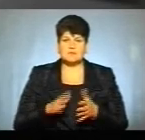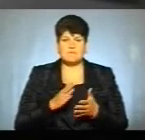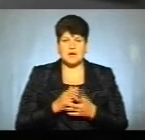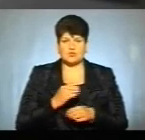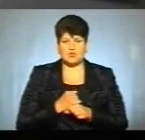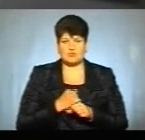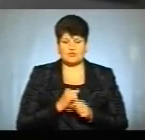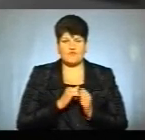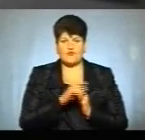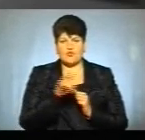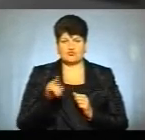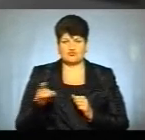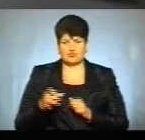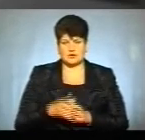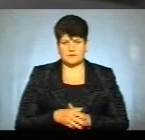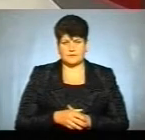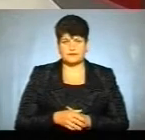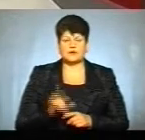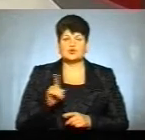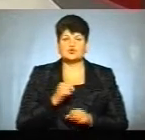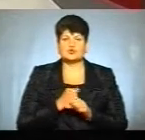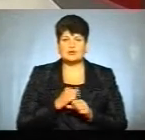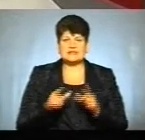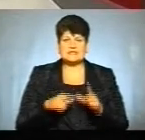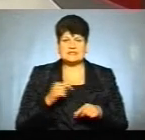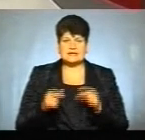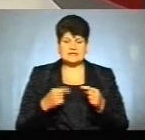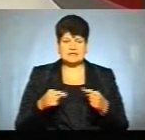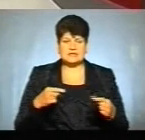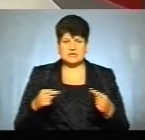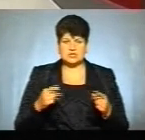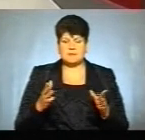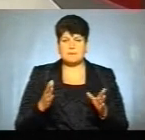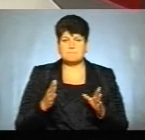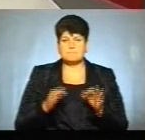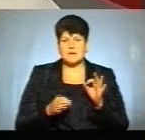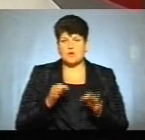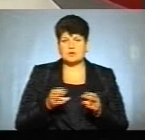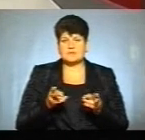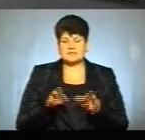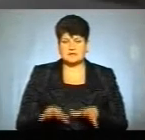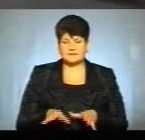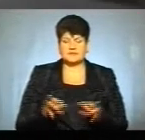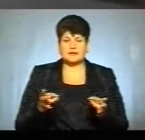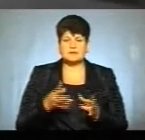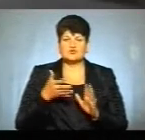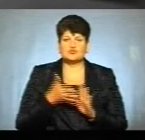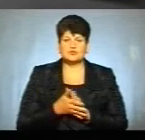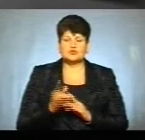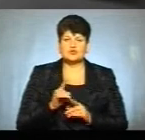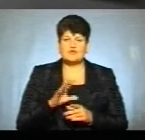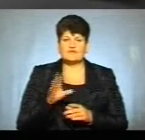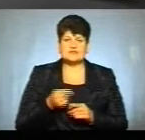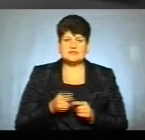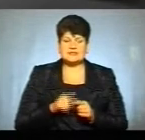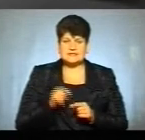роботу в кожному районі. Що робити з листям чи іншими природними залишками? Ну, треба зрозуміти, що ці всі